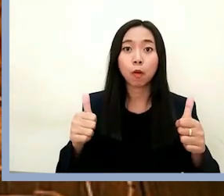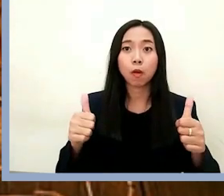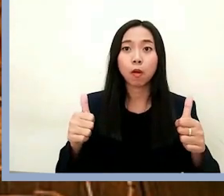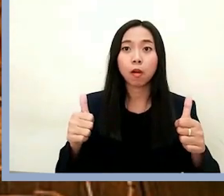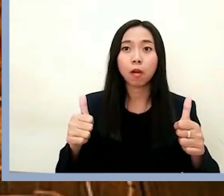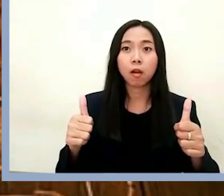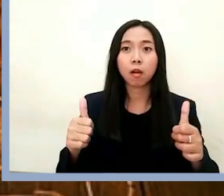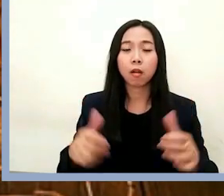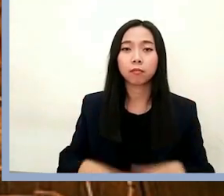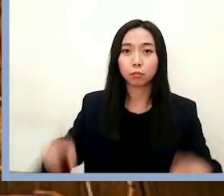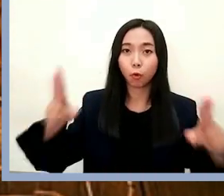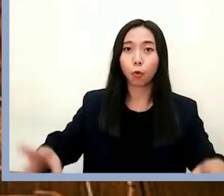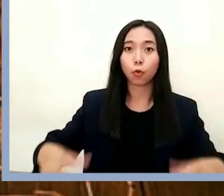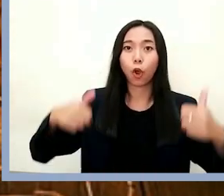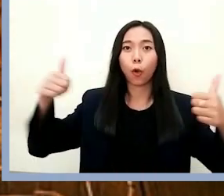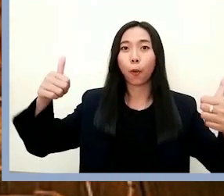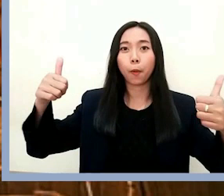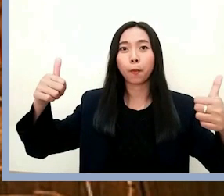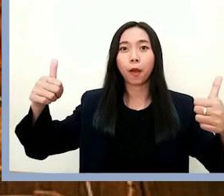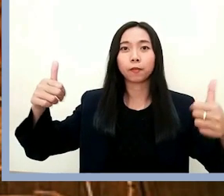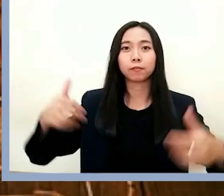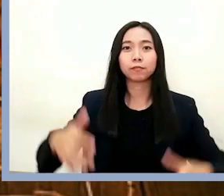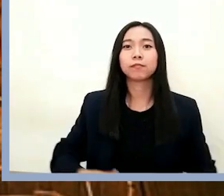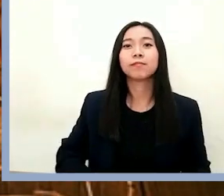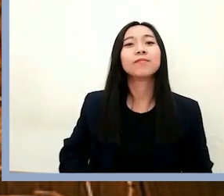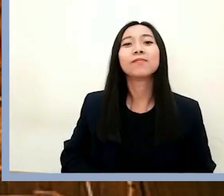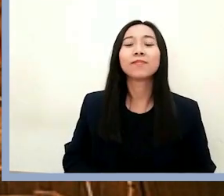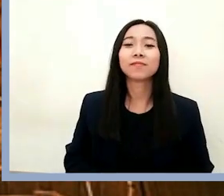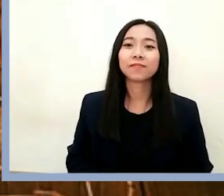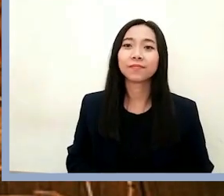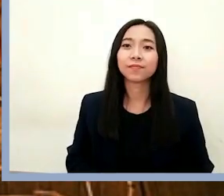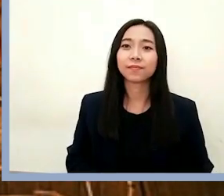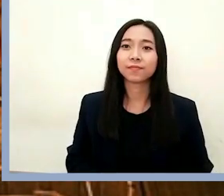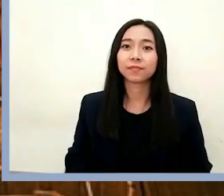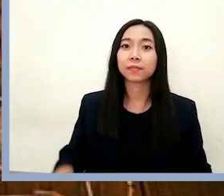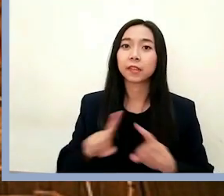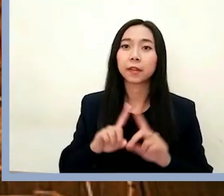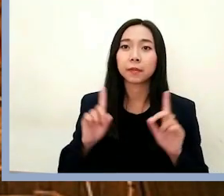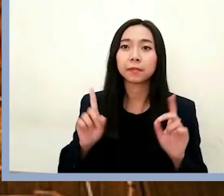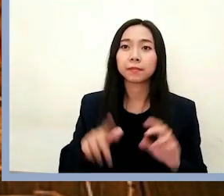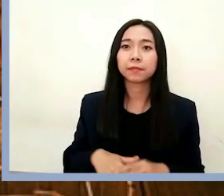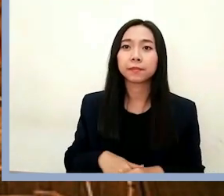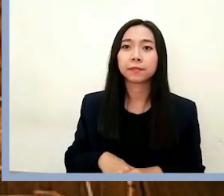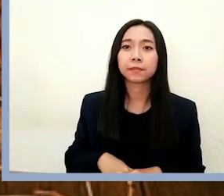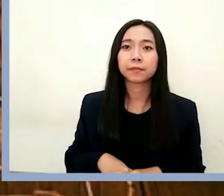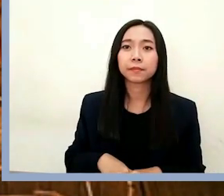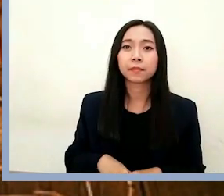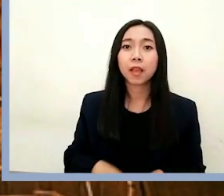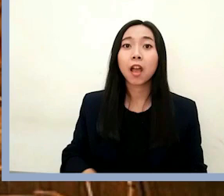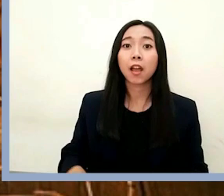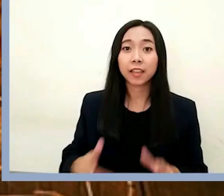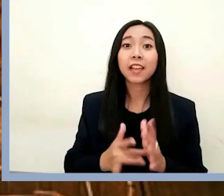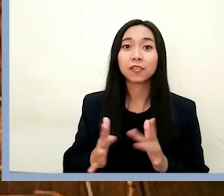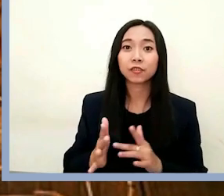berkarisma seorang yang begitu berwibawa tetapi orang yang istimewa ini